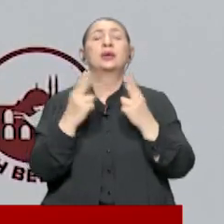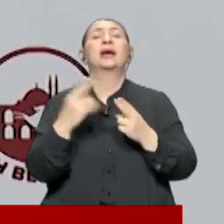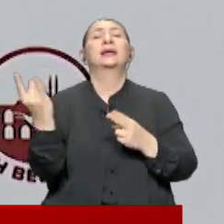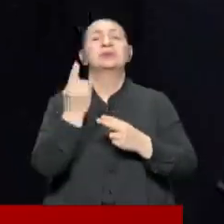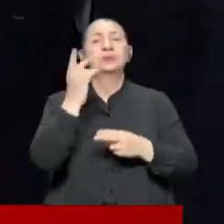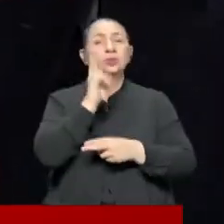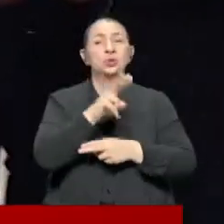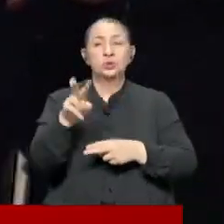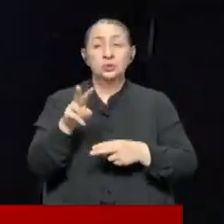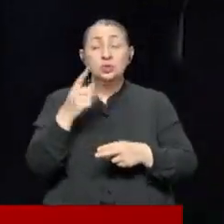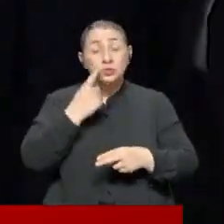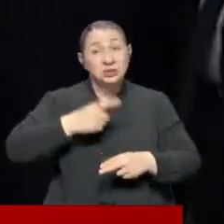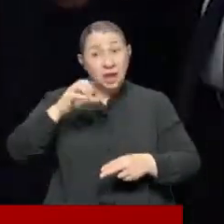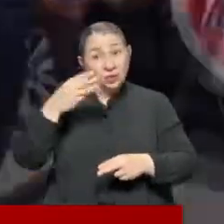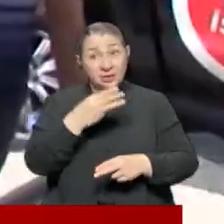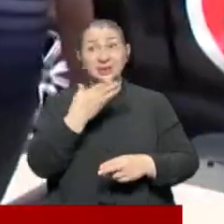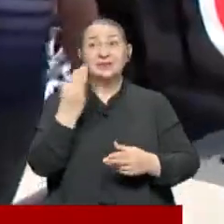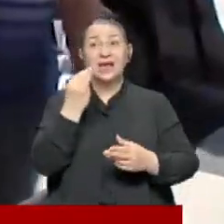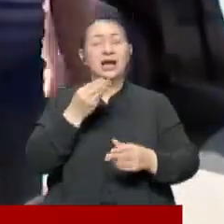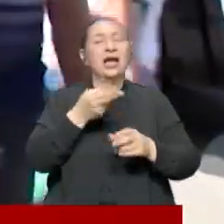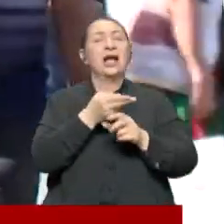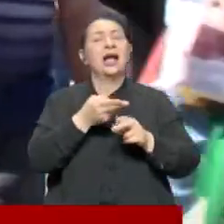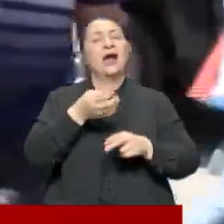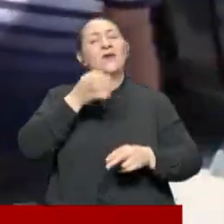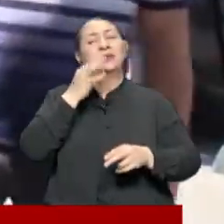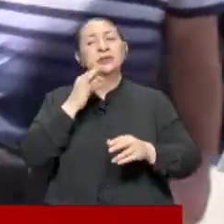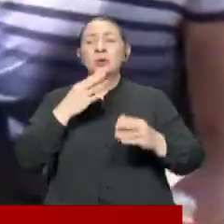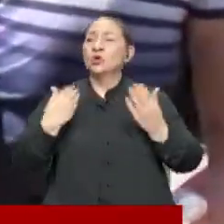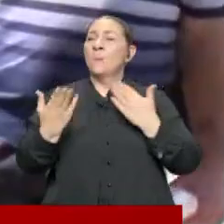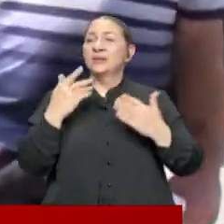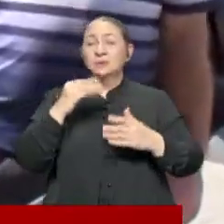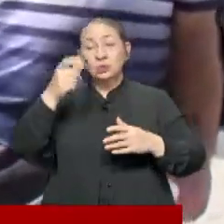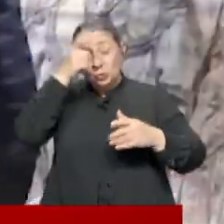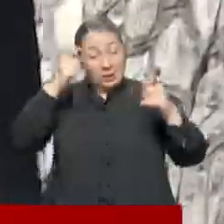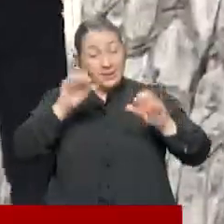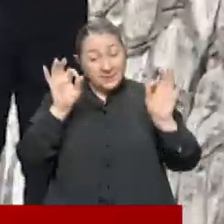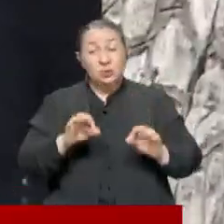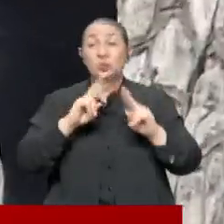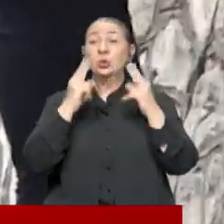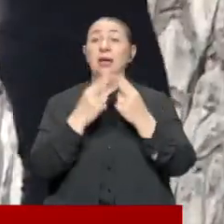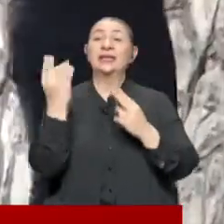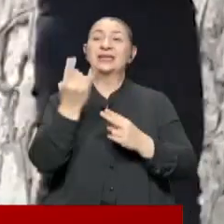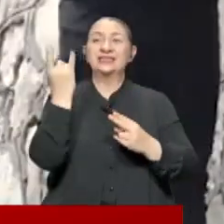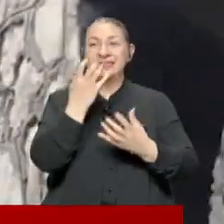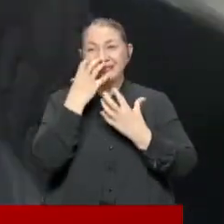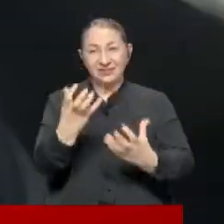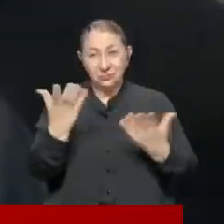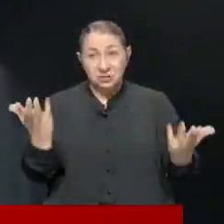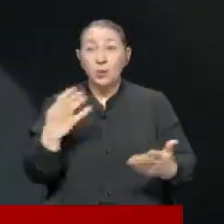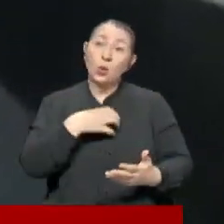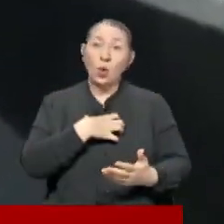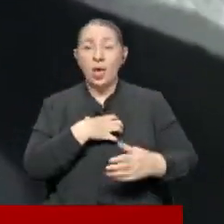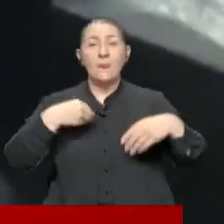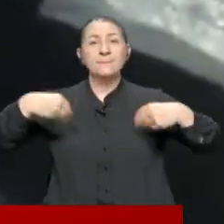gezip görmek. Cumhurbaşkanı Erdoğan gençlere aromalı kahve için sosyalleşin, ülkenizden başlayarak dünyayı gezin tavsiyesi vermişti ama